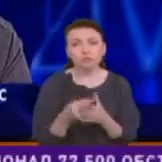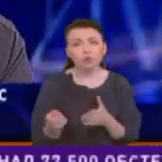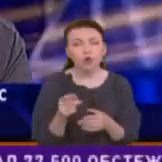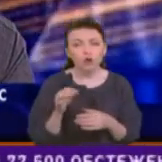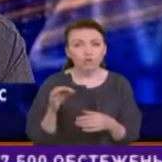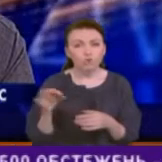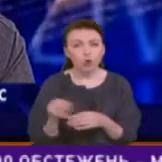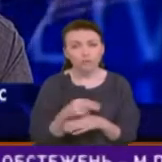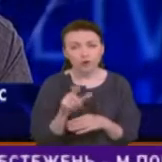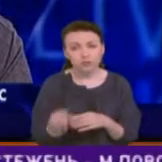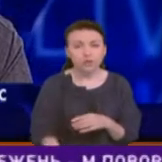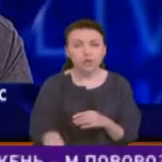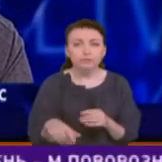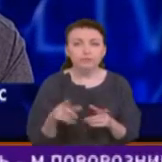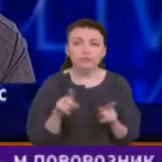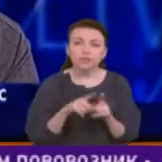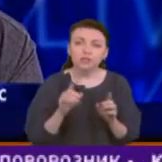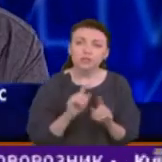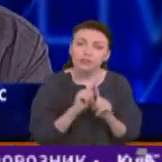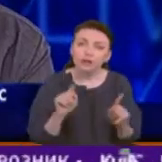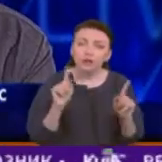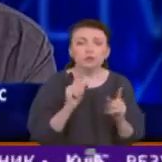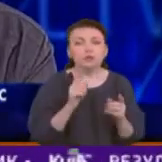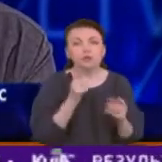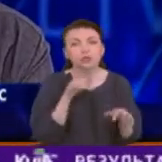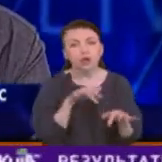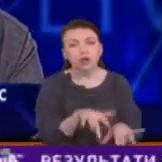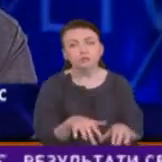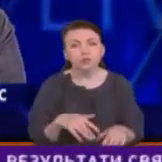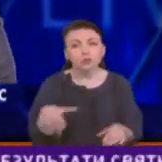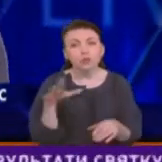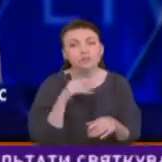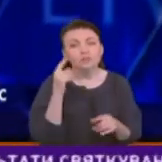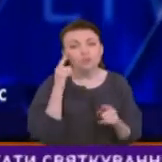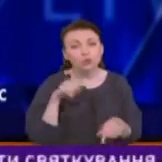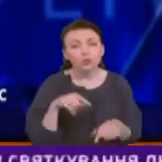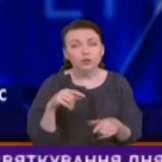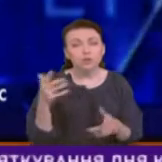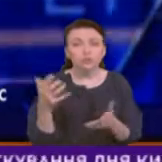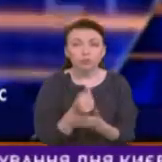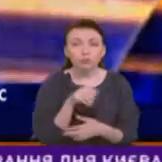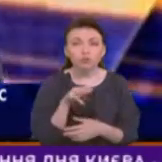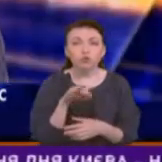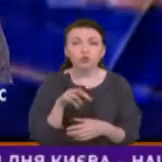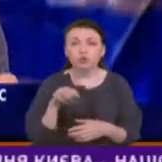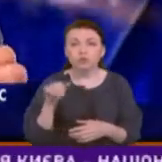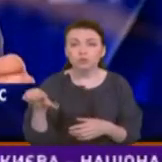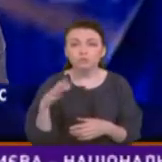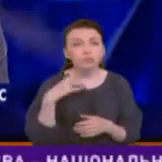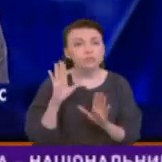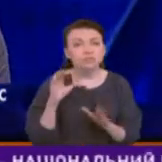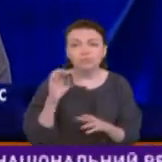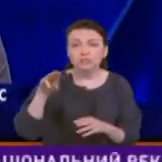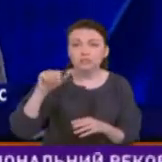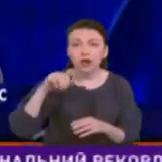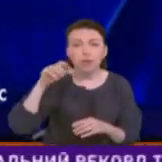вихованця, зокрема, в таких от делікатних речах, коли, всім відомо, коли здобувався Томос, переговори йшли не тільки з Стамбулом, не тільки з